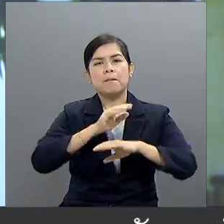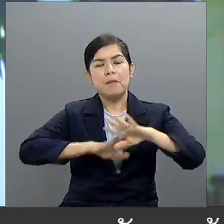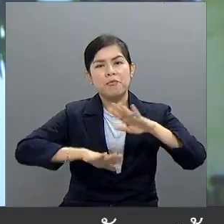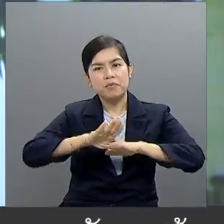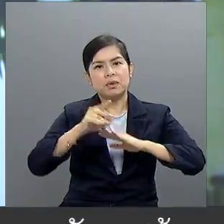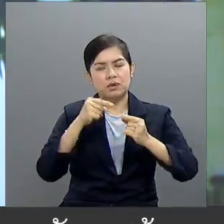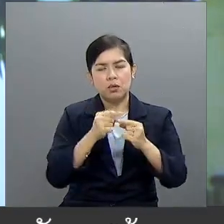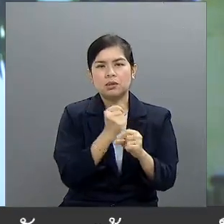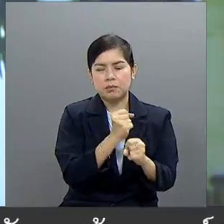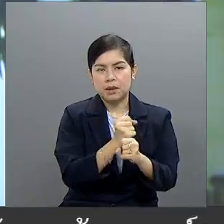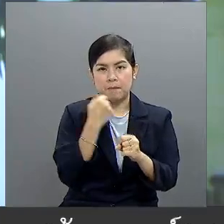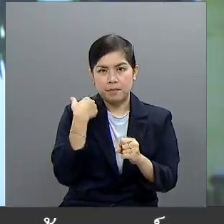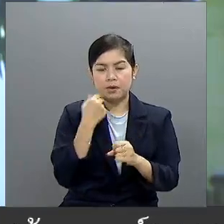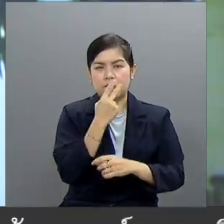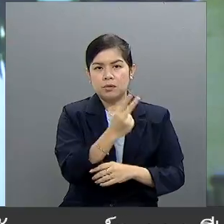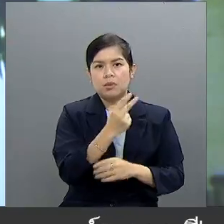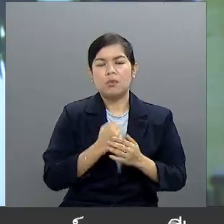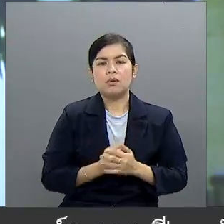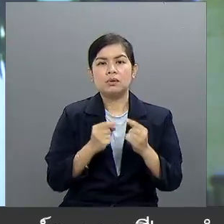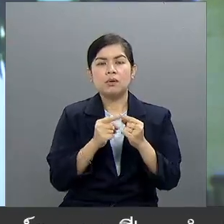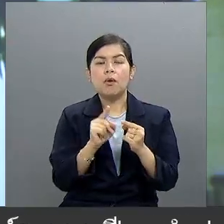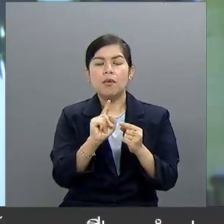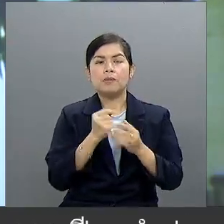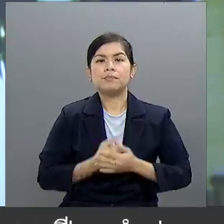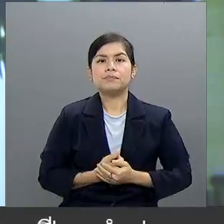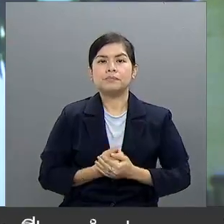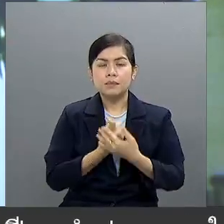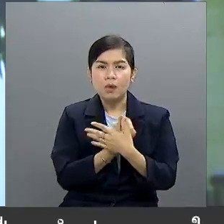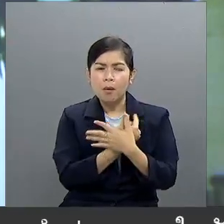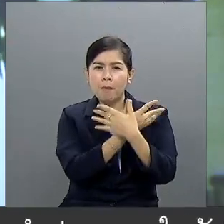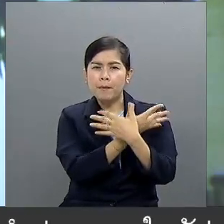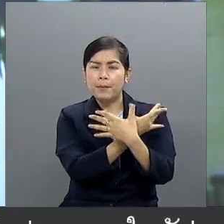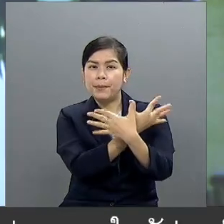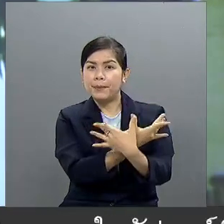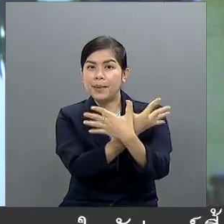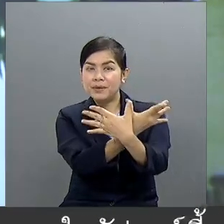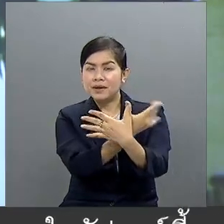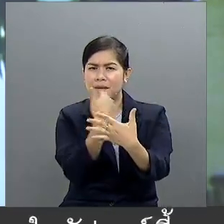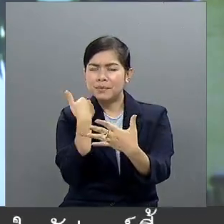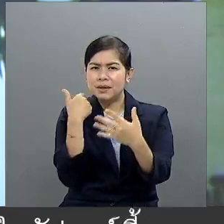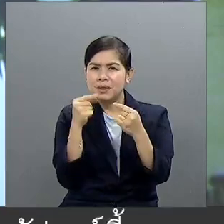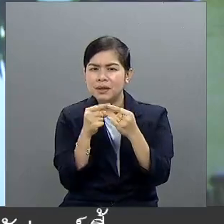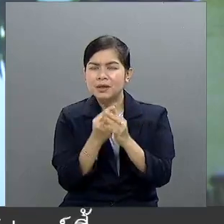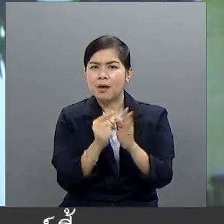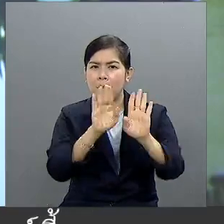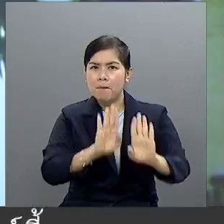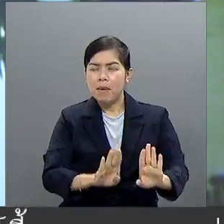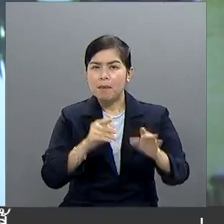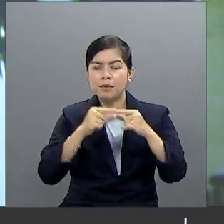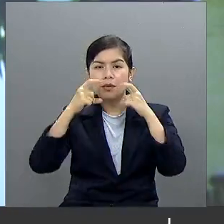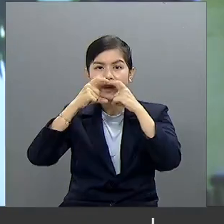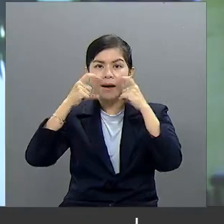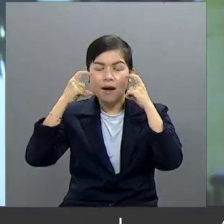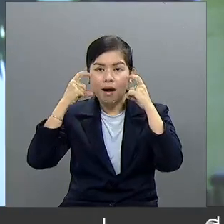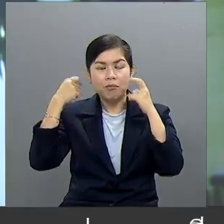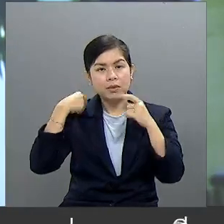ำผีเสื้อมาเพ้นท์ลงแมสผ้านะคะก็คือมาเพ้นท์ลงหน้ากากผ้าและกระเป๋ากระจุดสร้างรายได้และได้